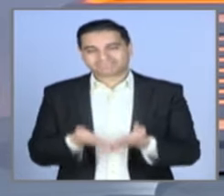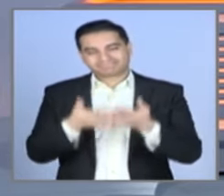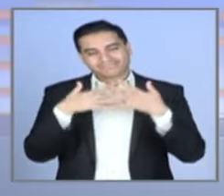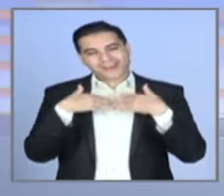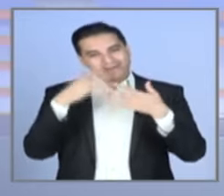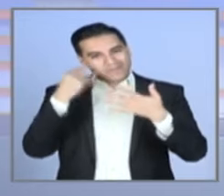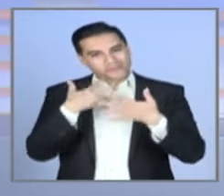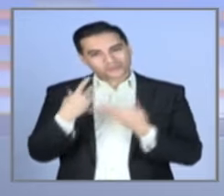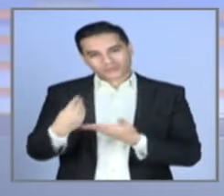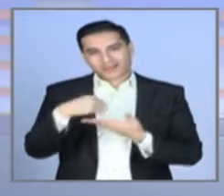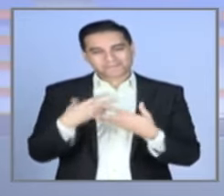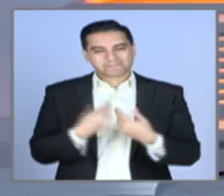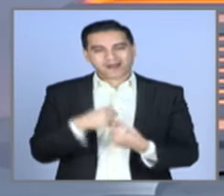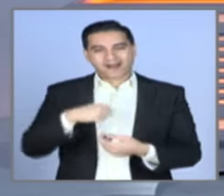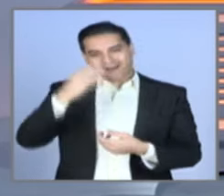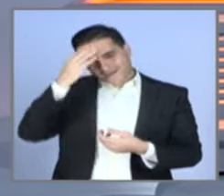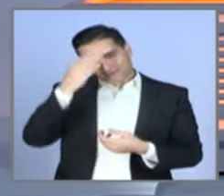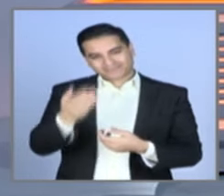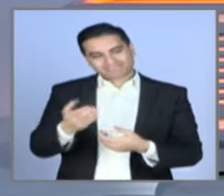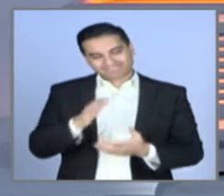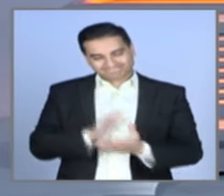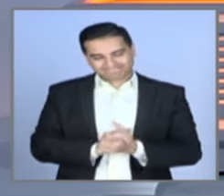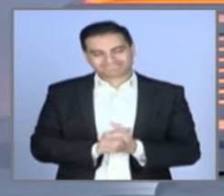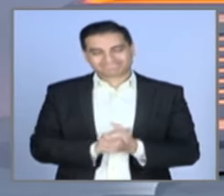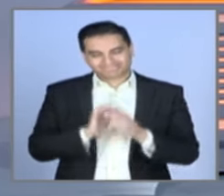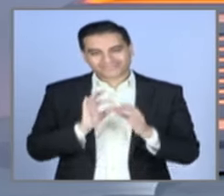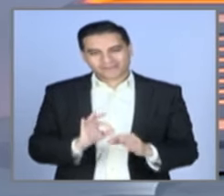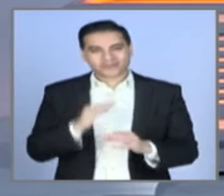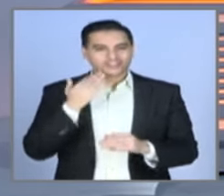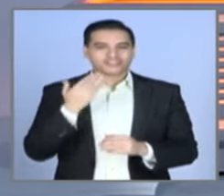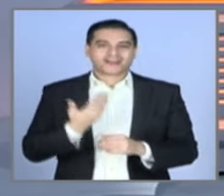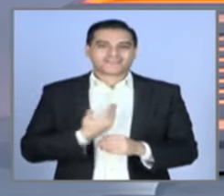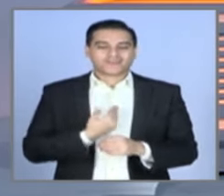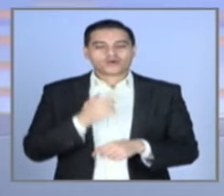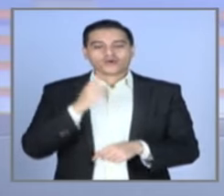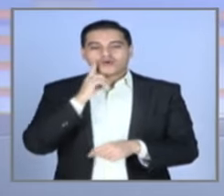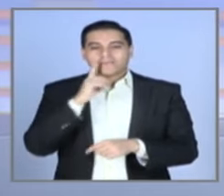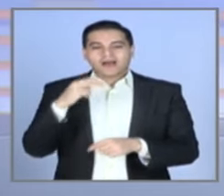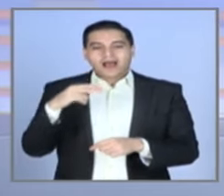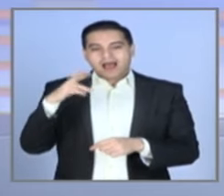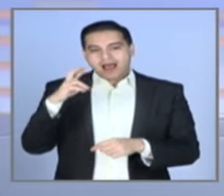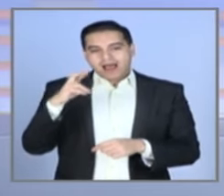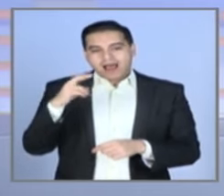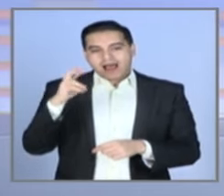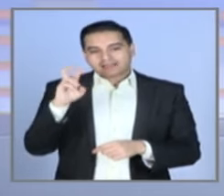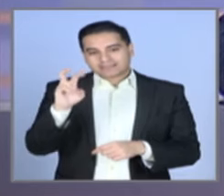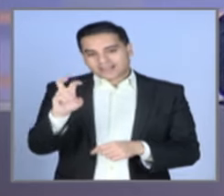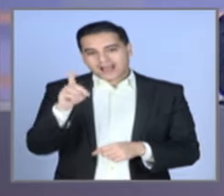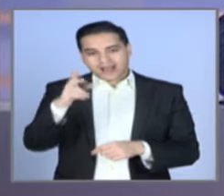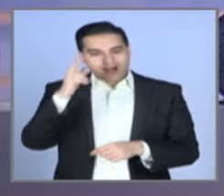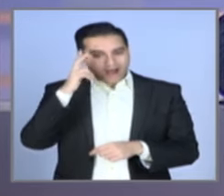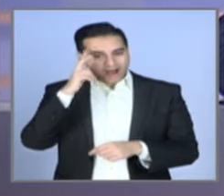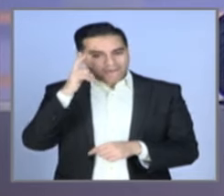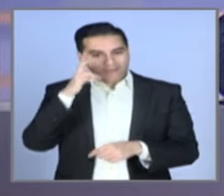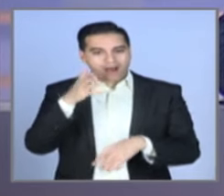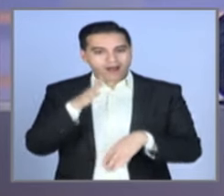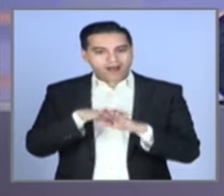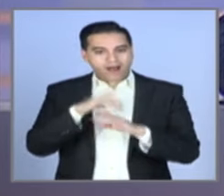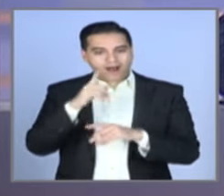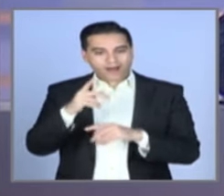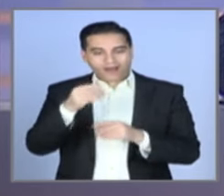ومبسوطين ان انتوا انضميتوا لعيله العباقره. طبعا طبعا طبعا، شرف لينا. مدام عزه، اخبار الطبخ ايه؟ سمعت انك طباخه